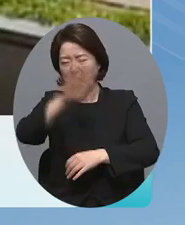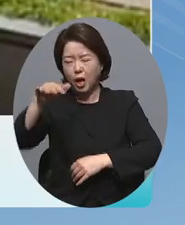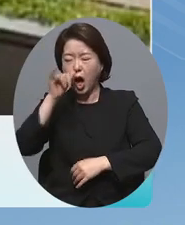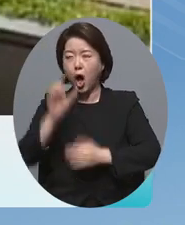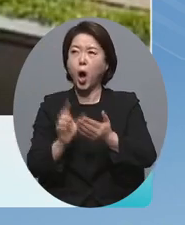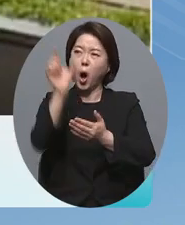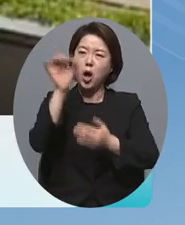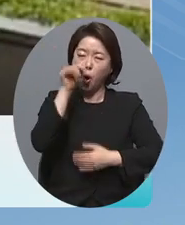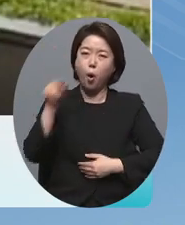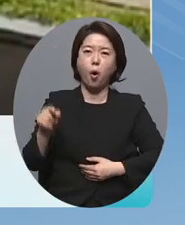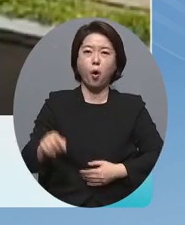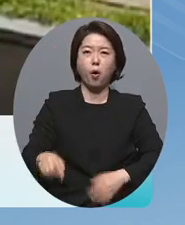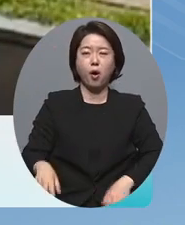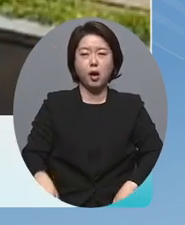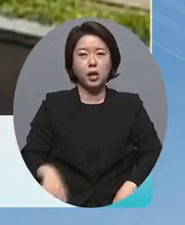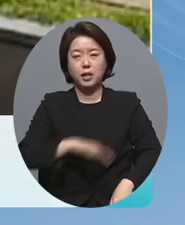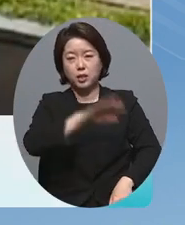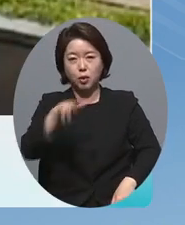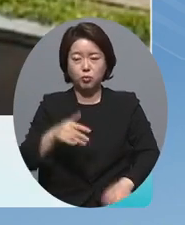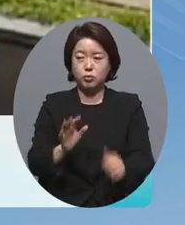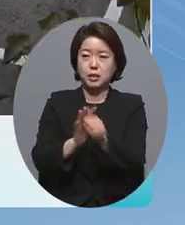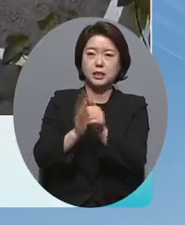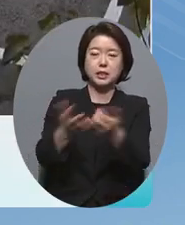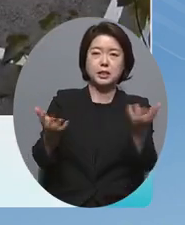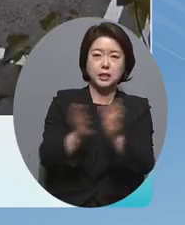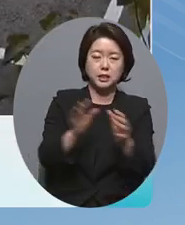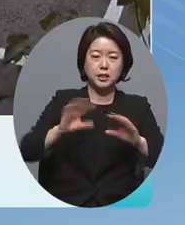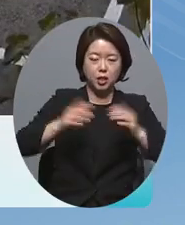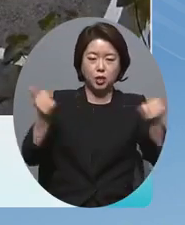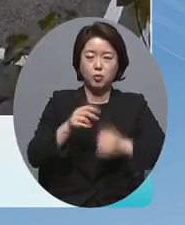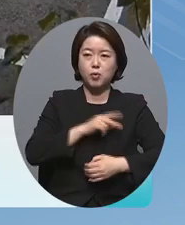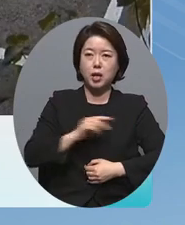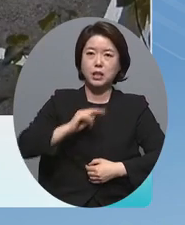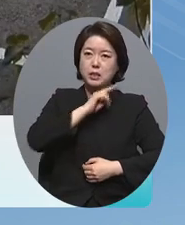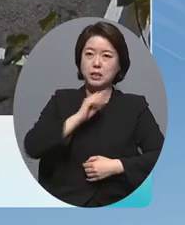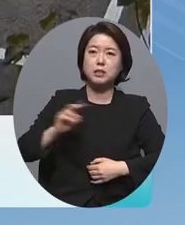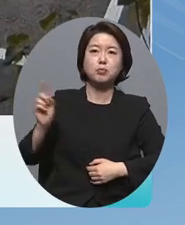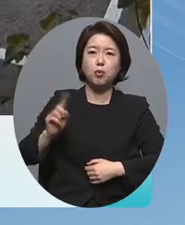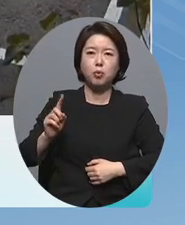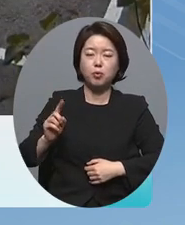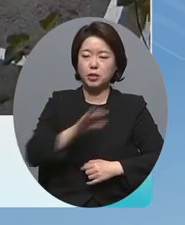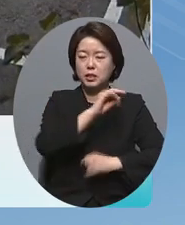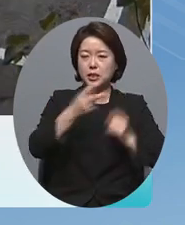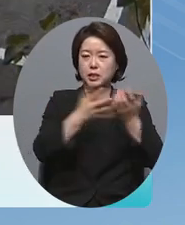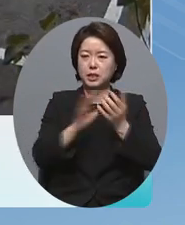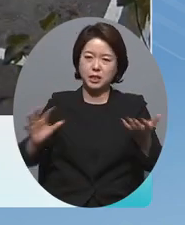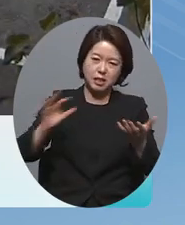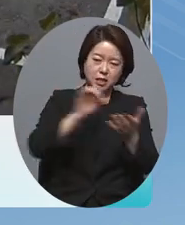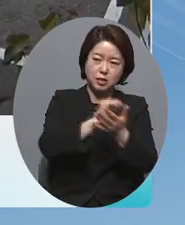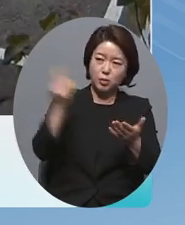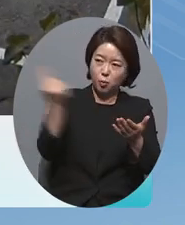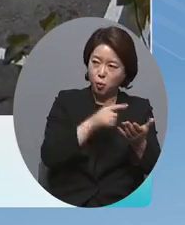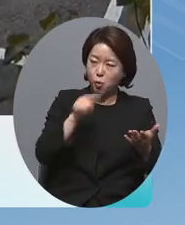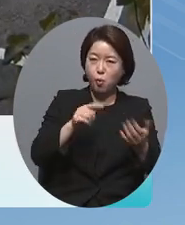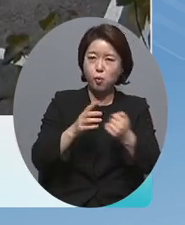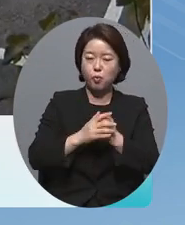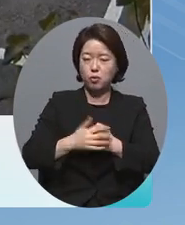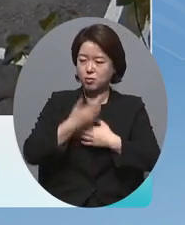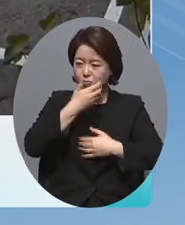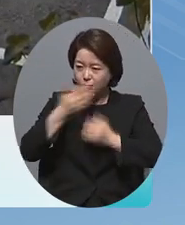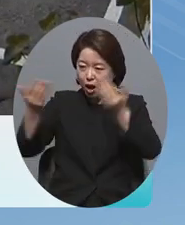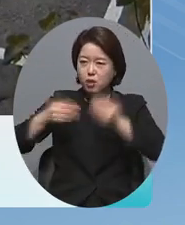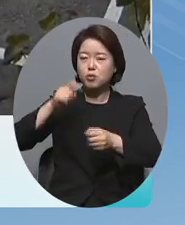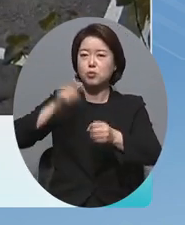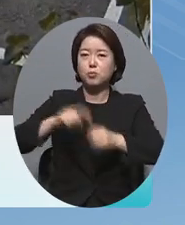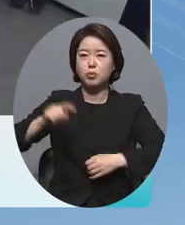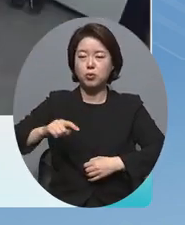저희 지지자들이나 우리 국회의원들이나 의심하는 게 결국 야당에 대한 침탈은 오욕죽이고 정치쇼다. 이런